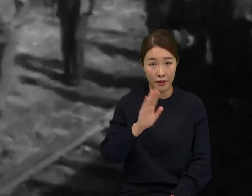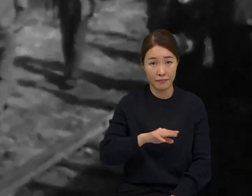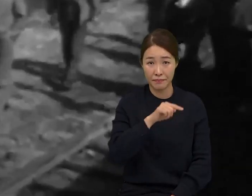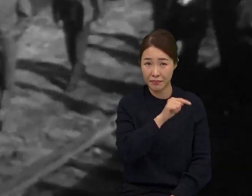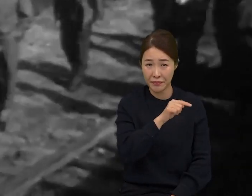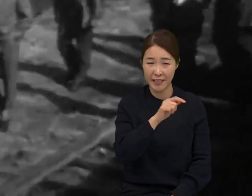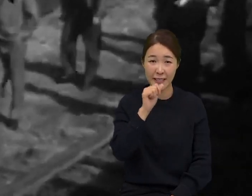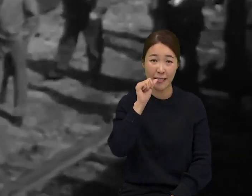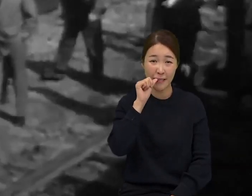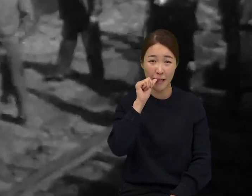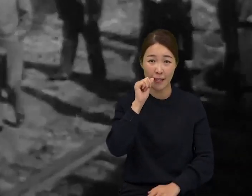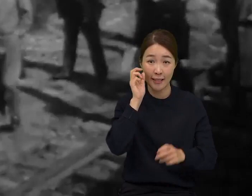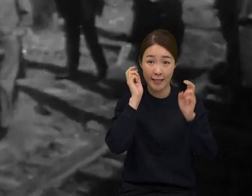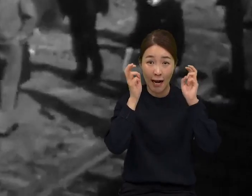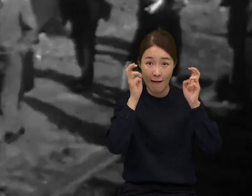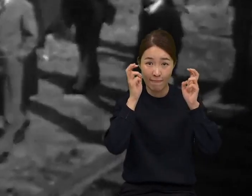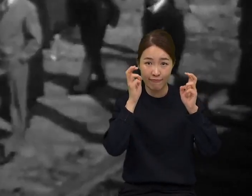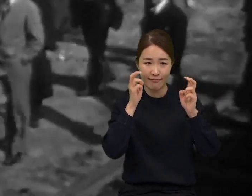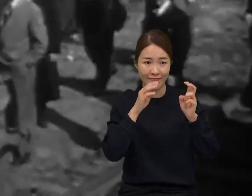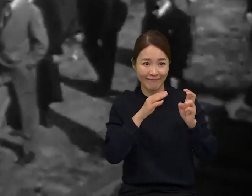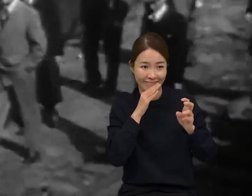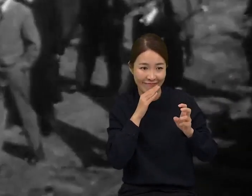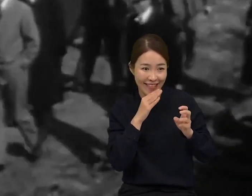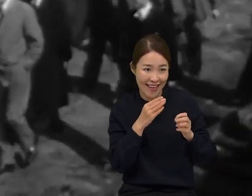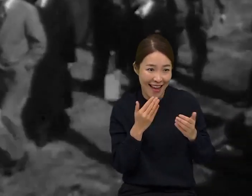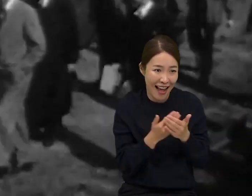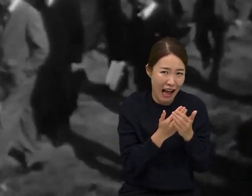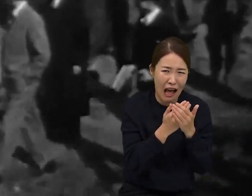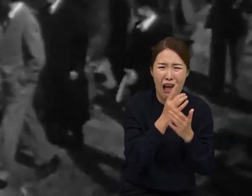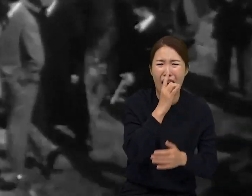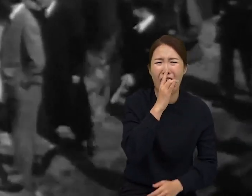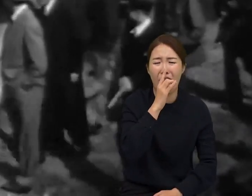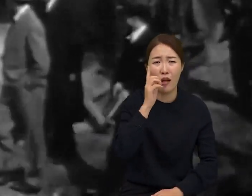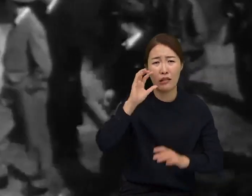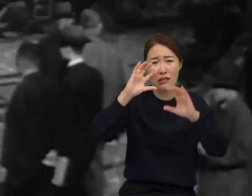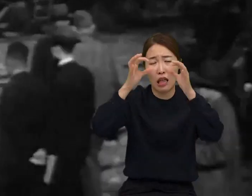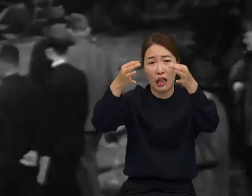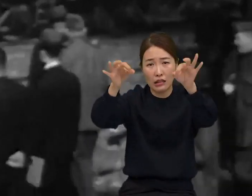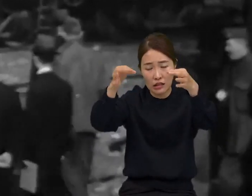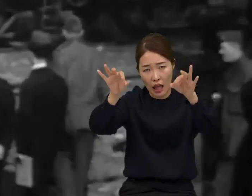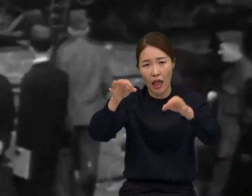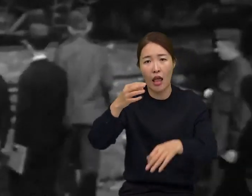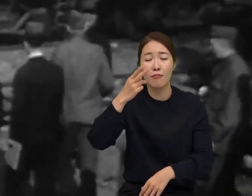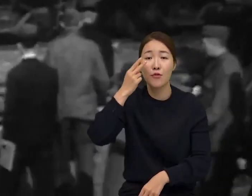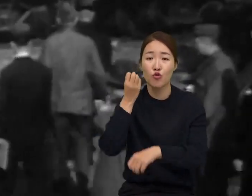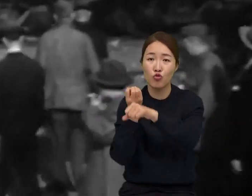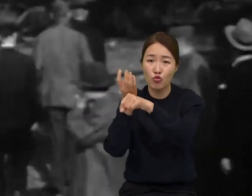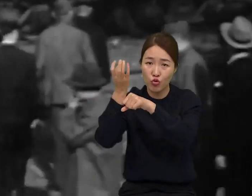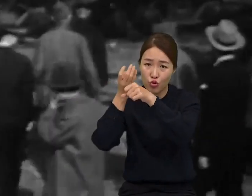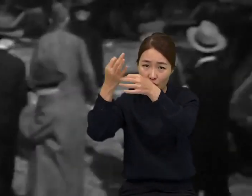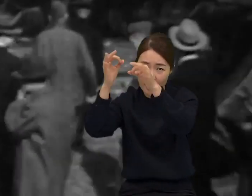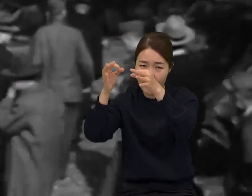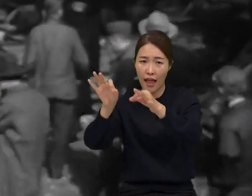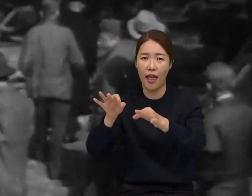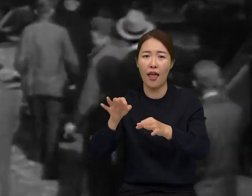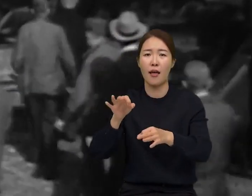하지만 키사는 제철 사업을 제대로 추진하지 못했다. 세계은행 및 미국